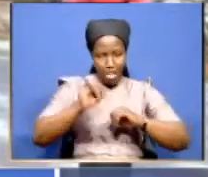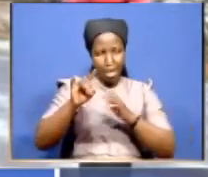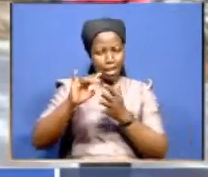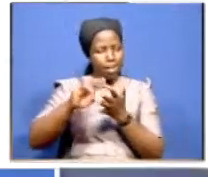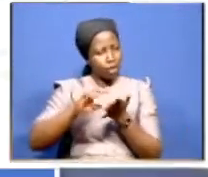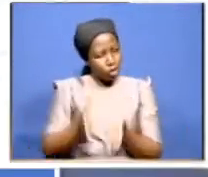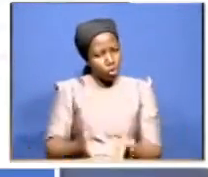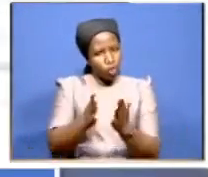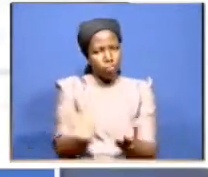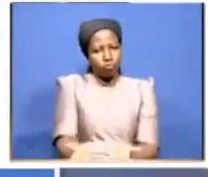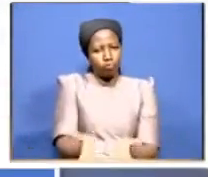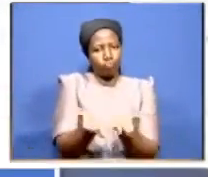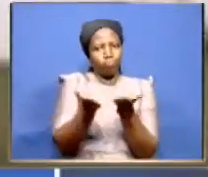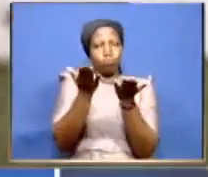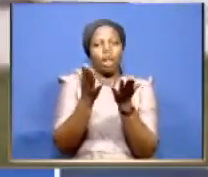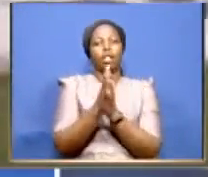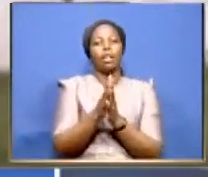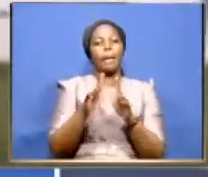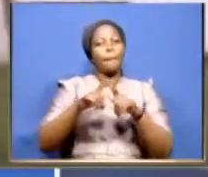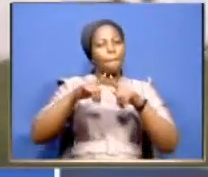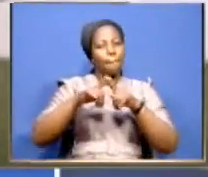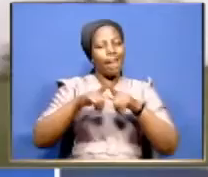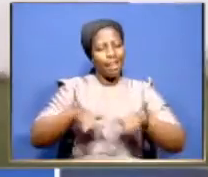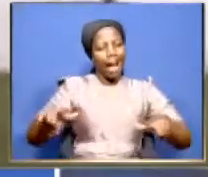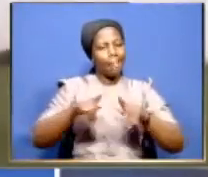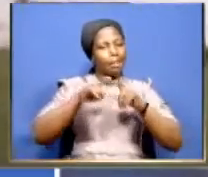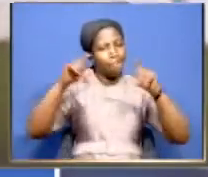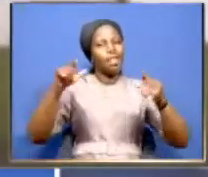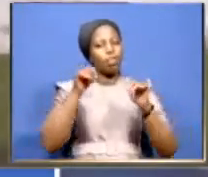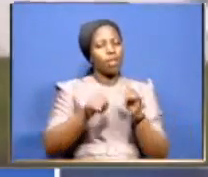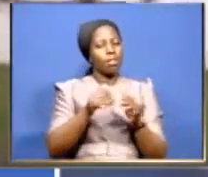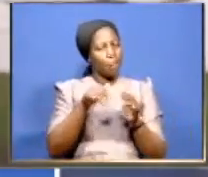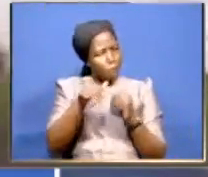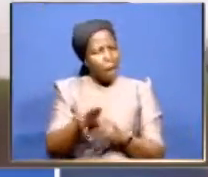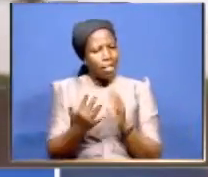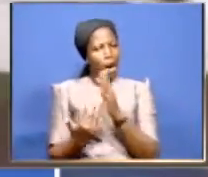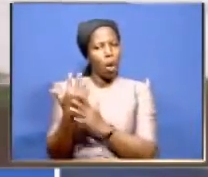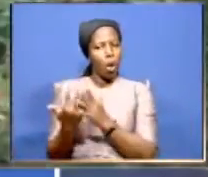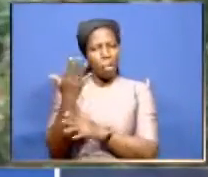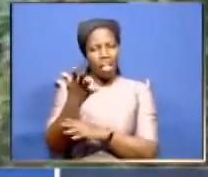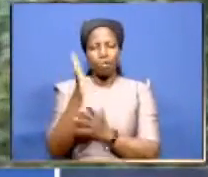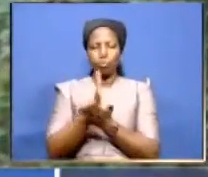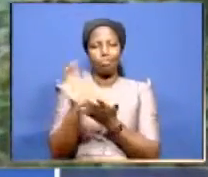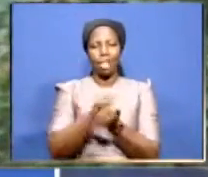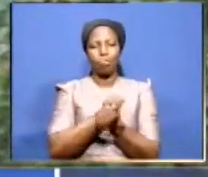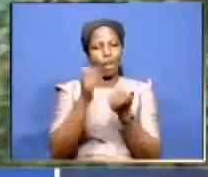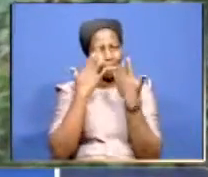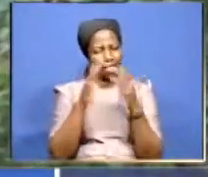juu. Sehemu kubwa ya ardhi iliyokuwa imepandwa mimea imeharibiwa na mafuriko hayo.